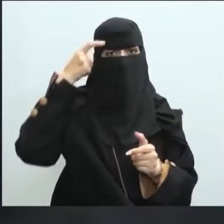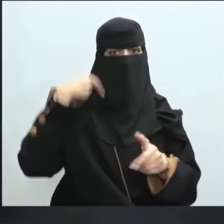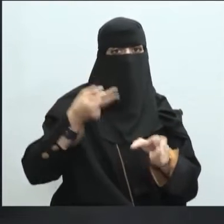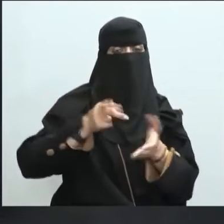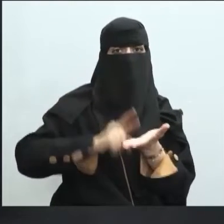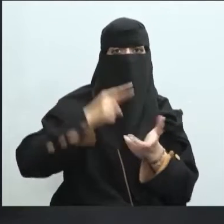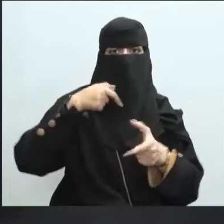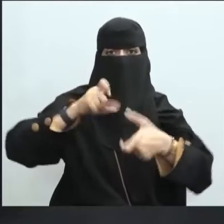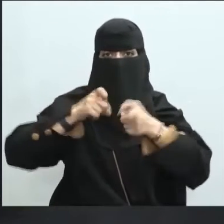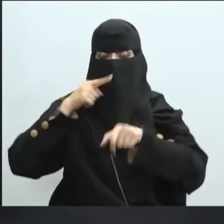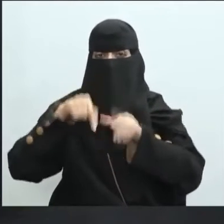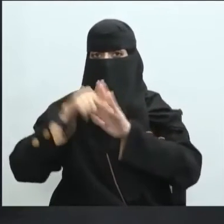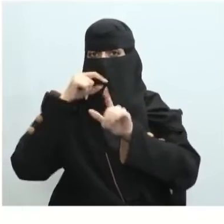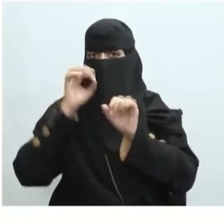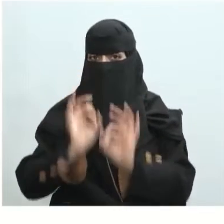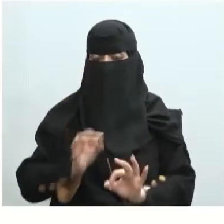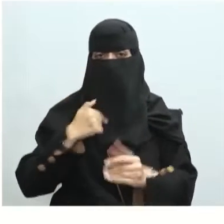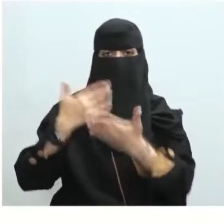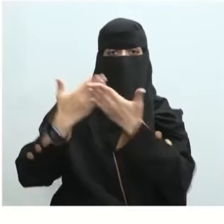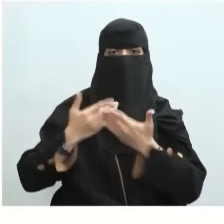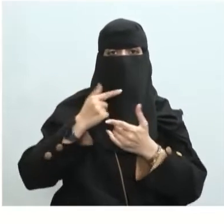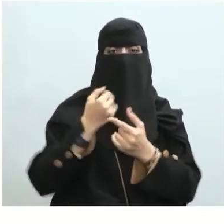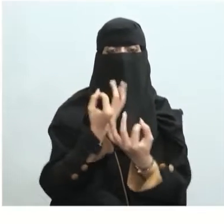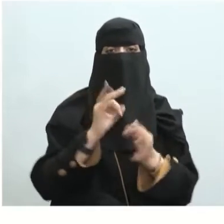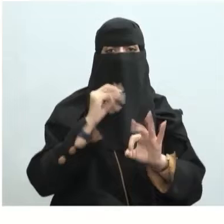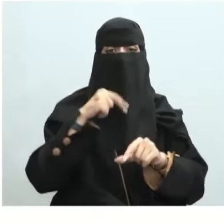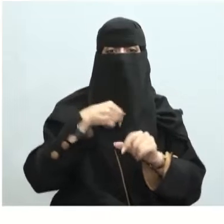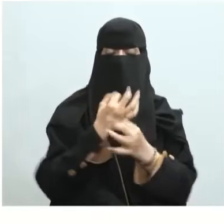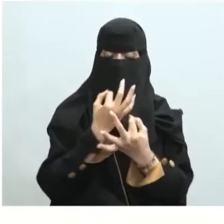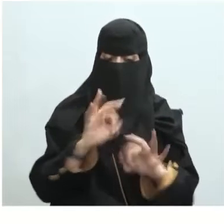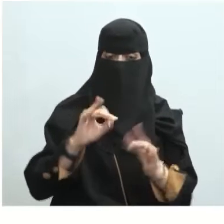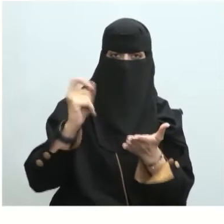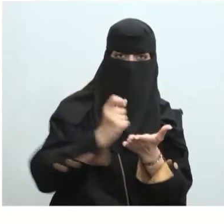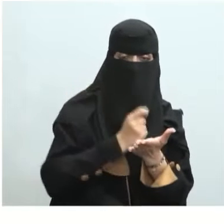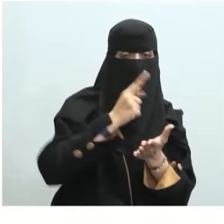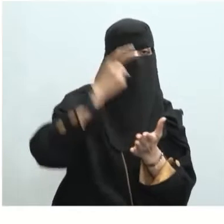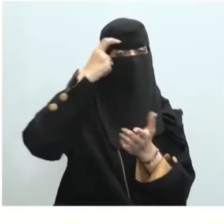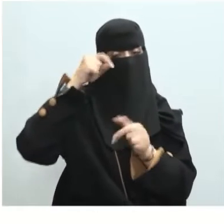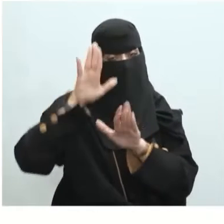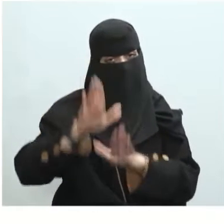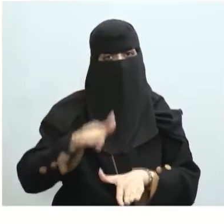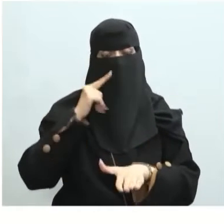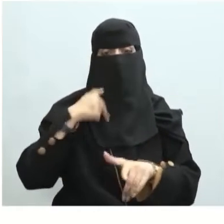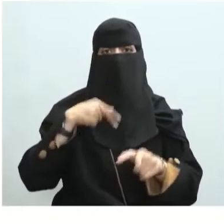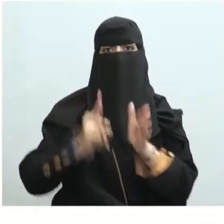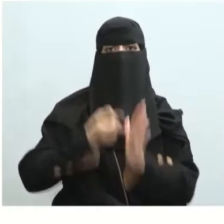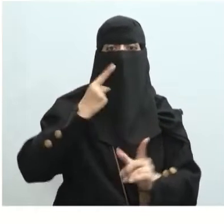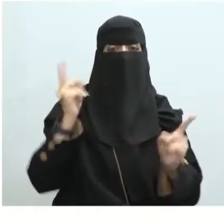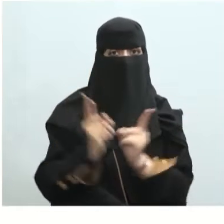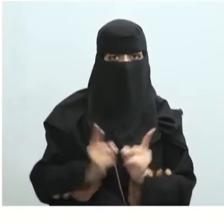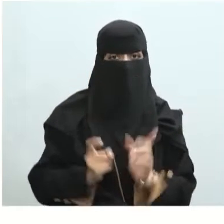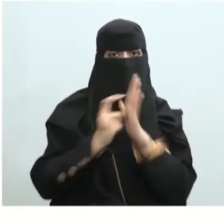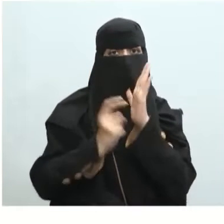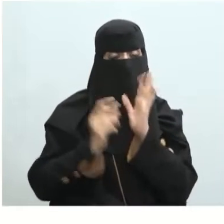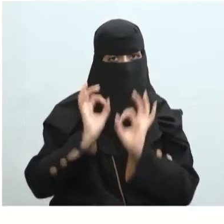بالعناصر والمكونات الفنيه لموضوعك تساعدك على اتقان الكتابه على اتقان الكتابه فيه وحاول ان تحدد العناصر الفنيه لكل